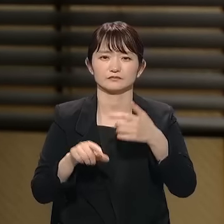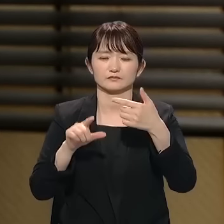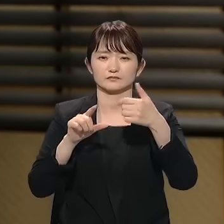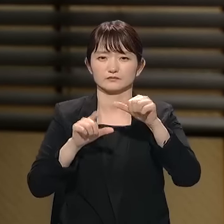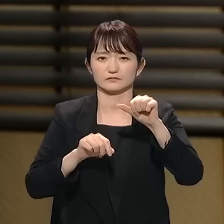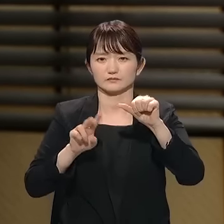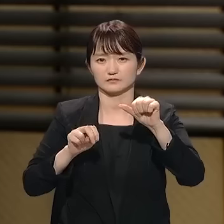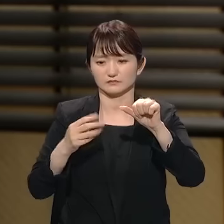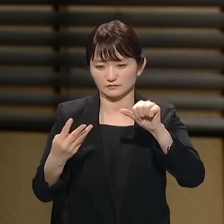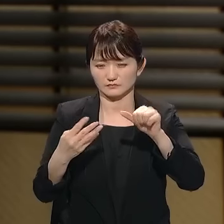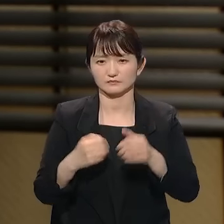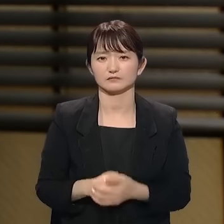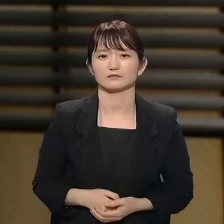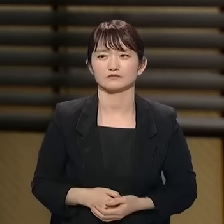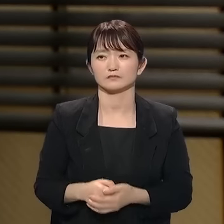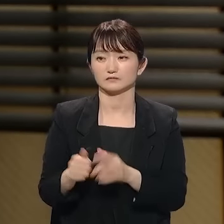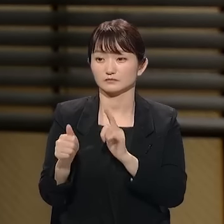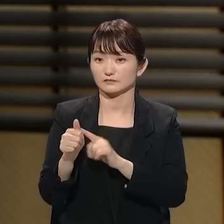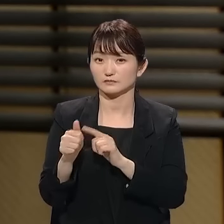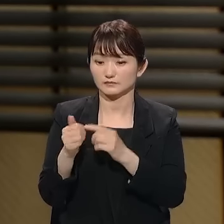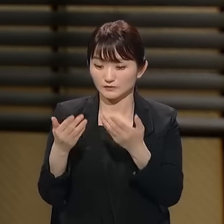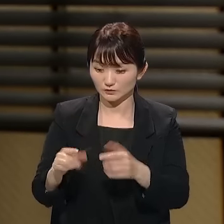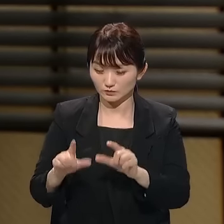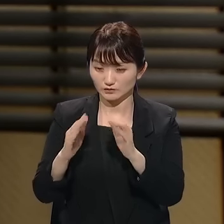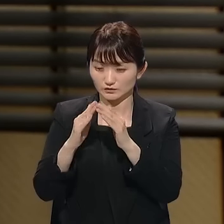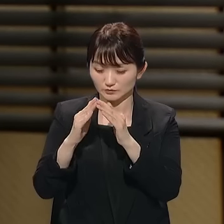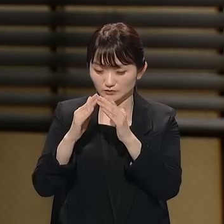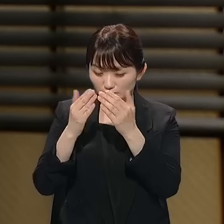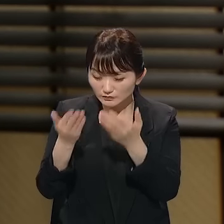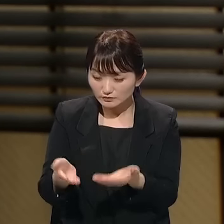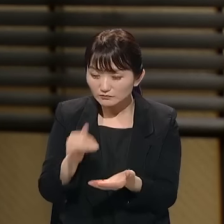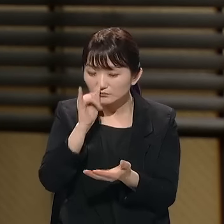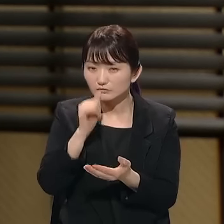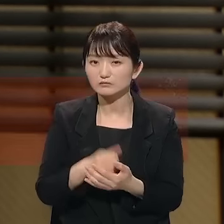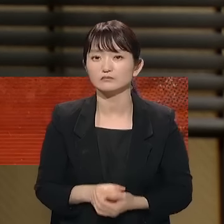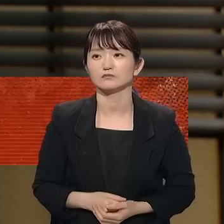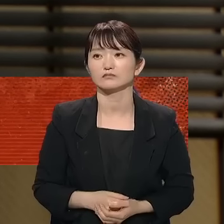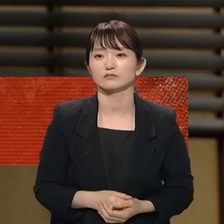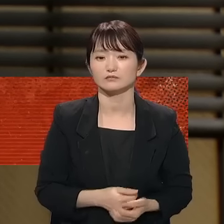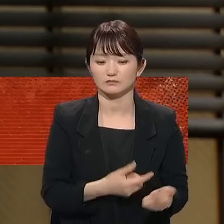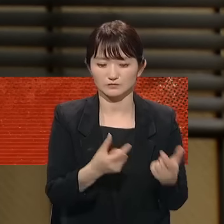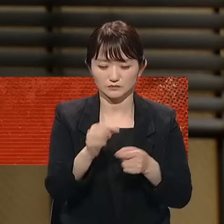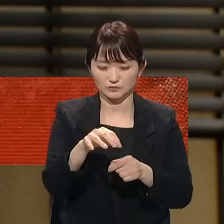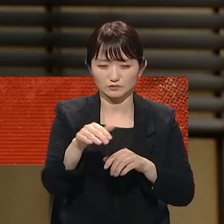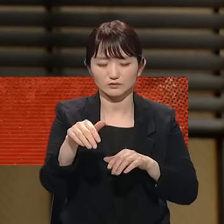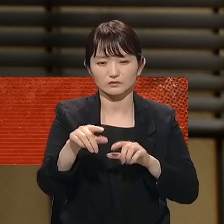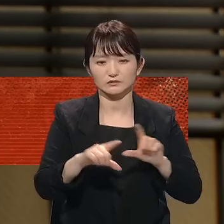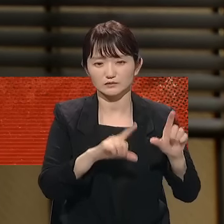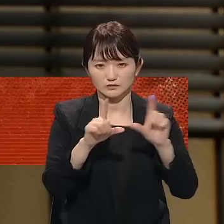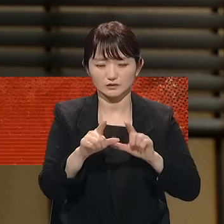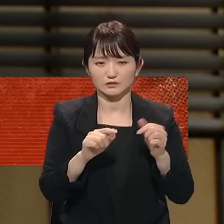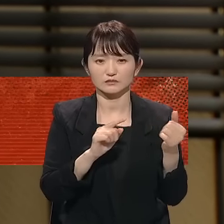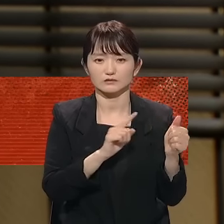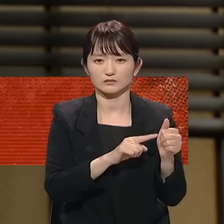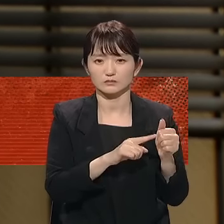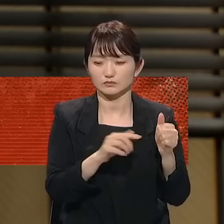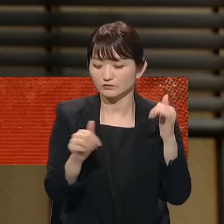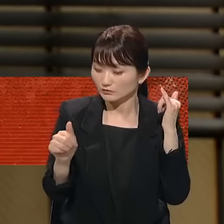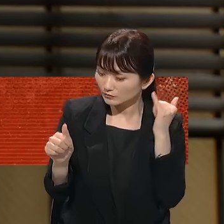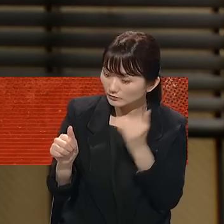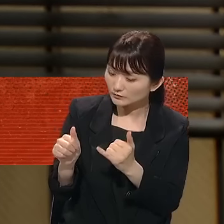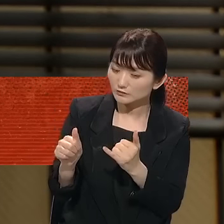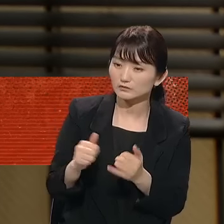이제 제보자가 간만에 휴일에 집에서 쉬고 있었어요. 예. 근데 같은 동네에 살던 직장 동료한테 전화가 옵니다.